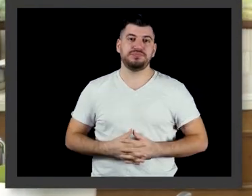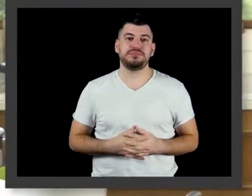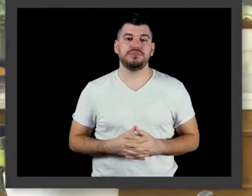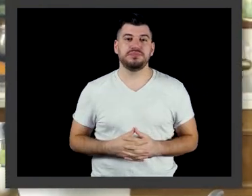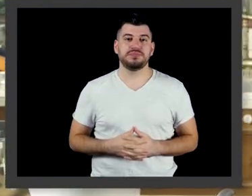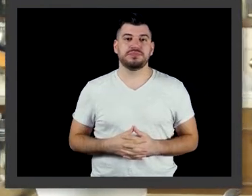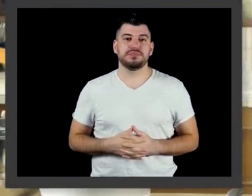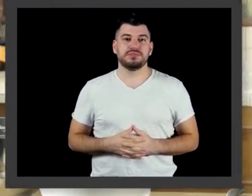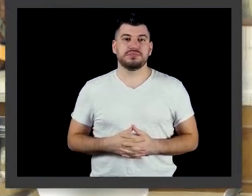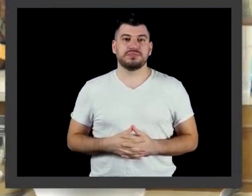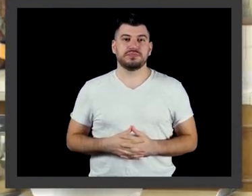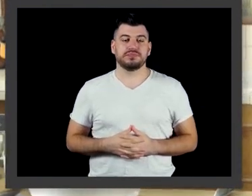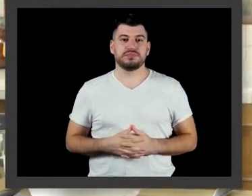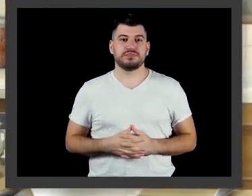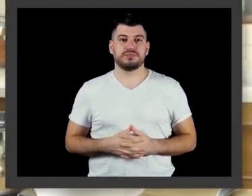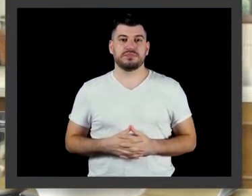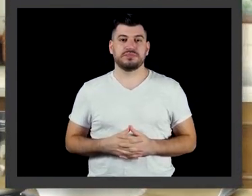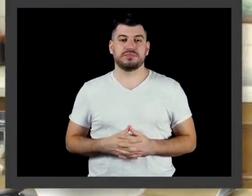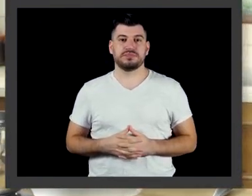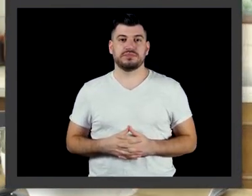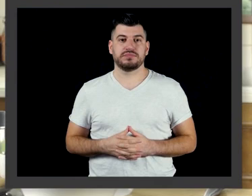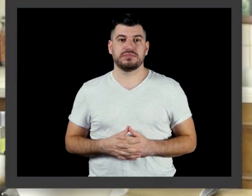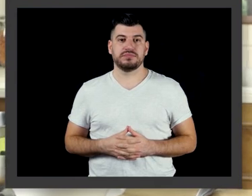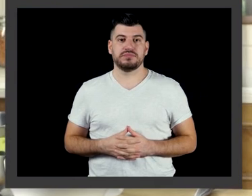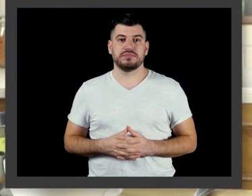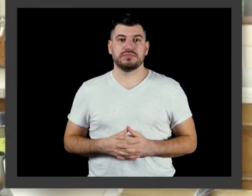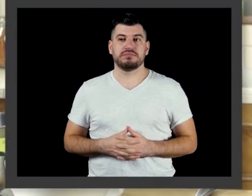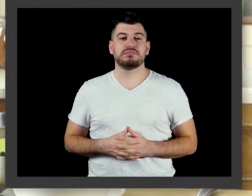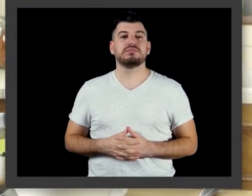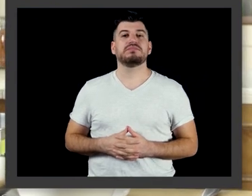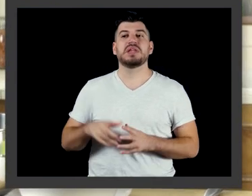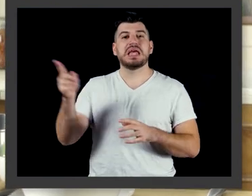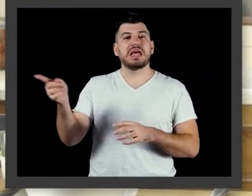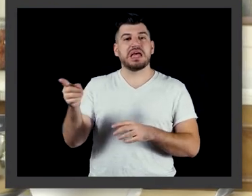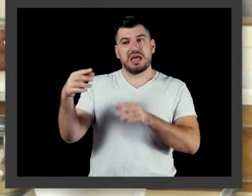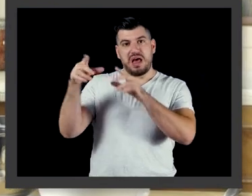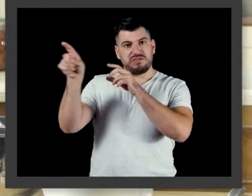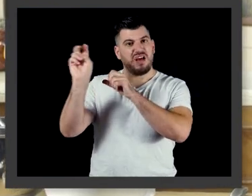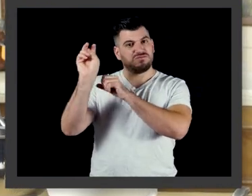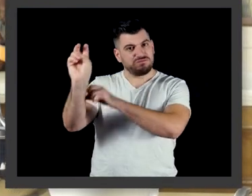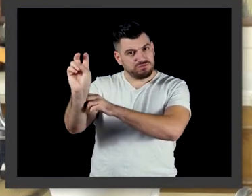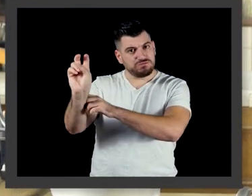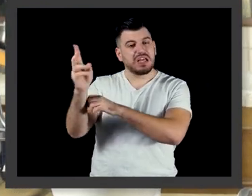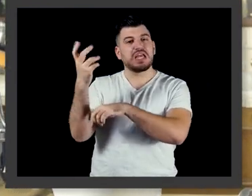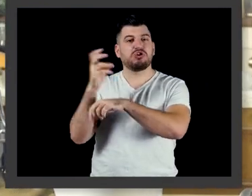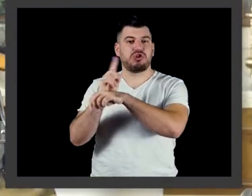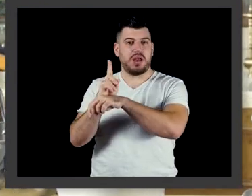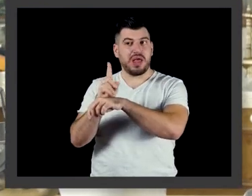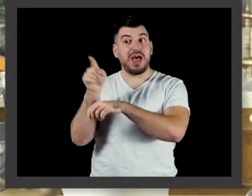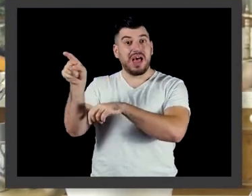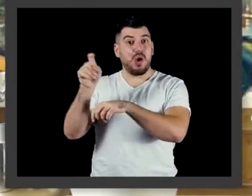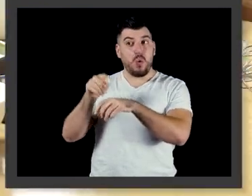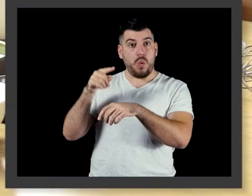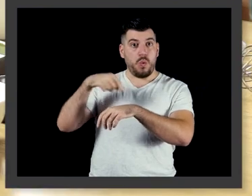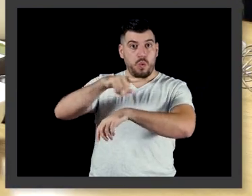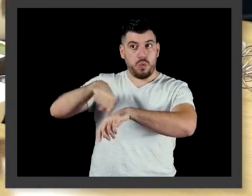Λοιπόν, τώρα τα φύλλα μας ξεροψύνονται στο φούρνο, θέλουν ακριβώς 20 λεπτάκια, οπότε όση ώρα ψήνονται τα φύλλα μπορούμε να ετοιμάσουμε